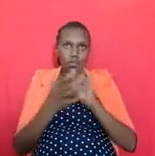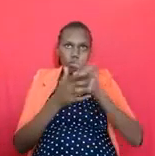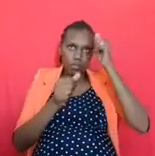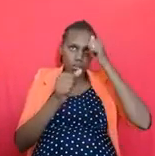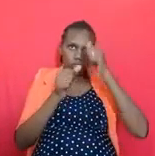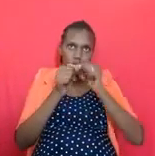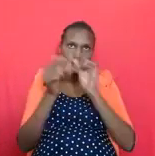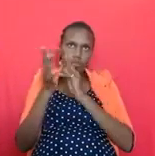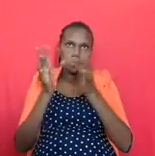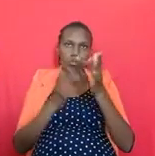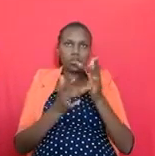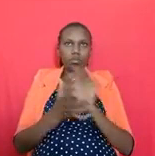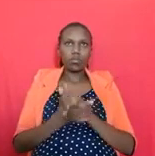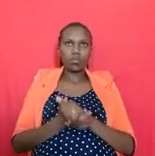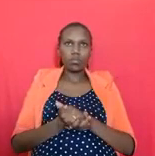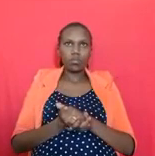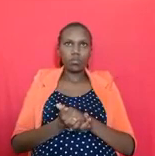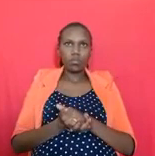nigetha mundirikanage